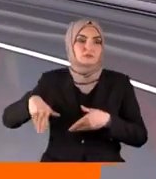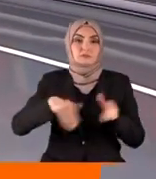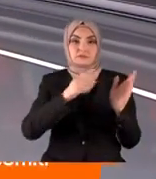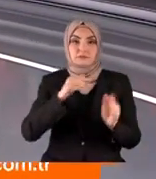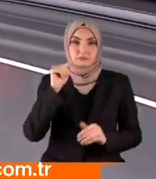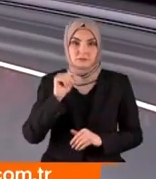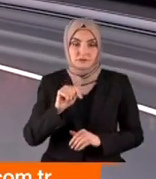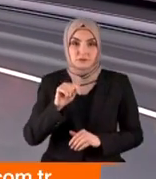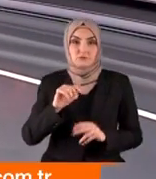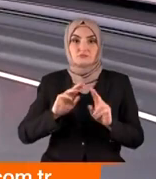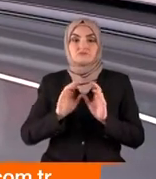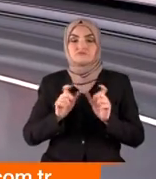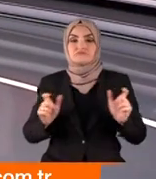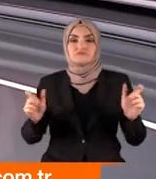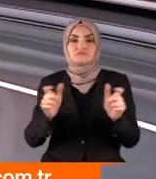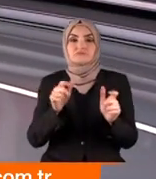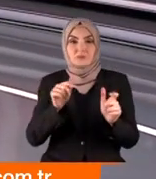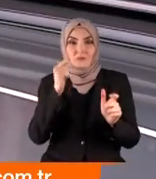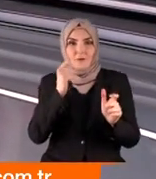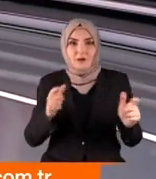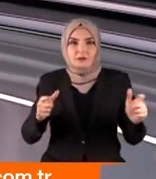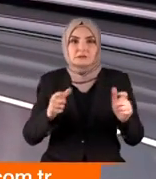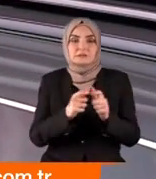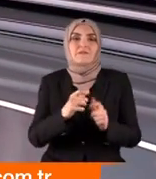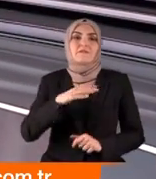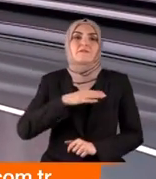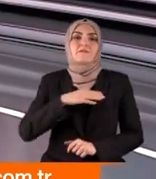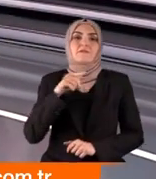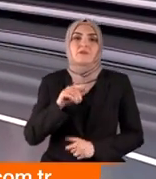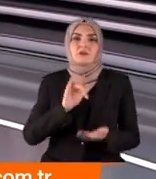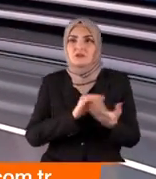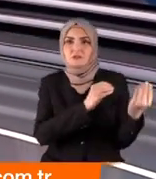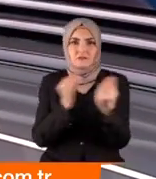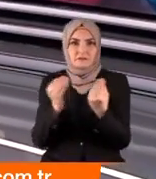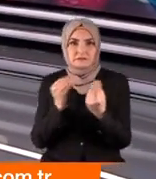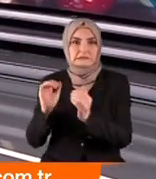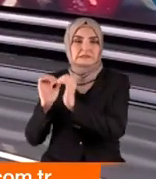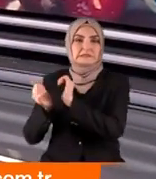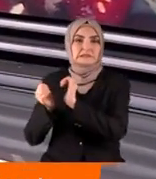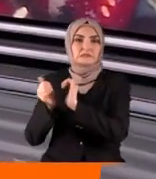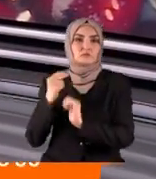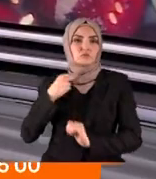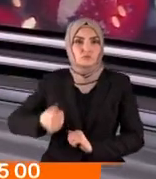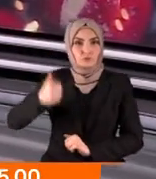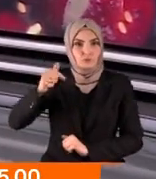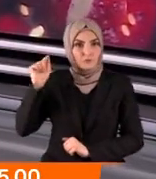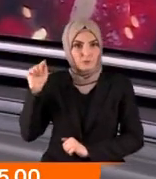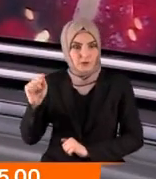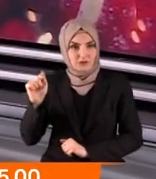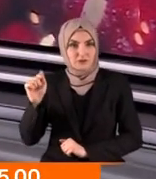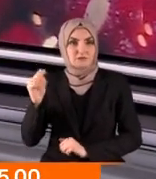daralıyor. Yaptırımlarla köşeye sıkışan Putin saldırıları yoğunlaştırdı. Elindeki tüm askeri imkanlarla direnen Zelenski